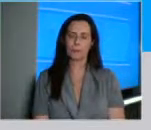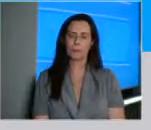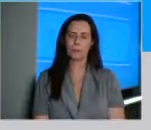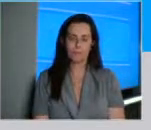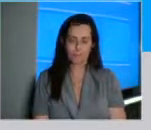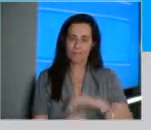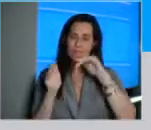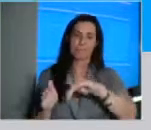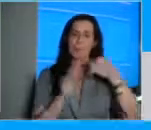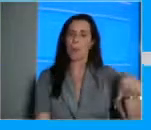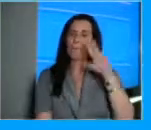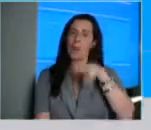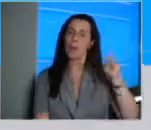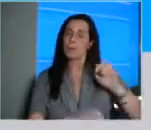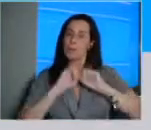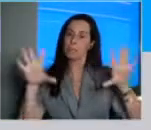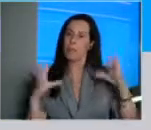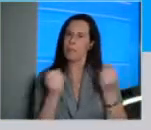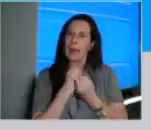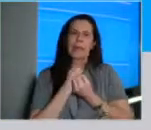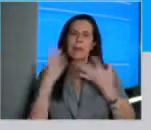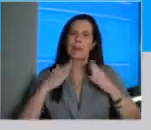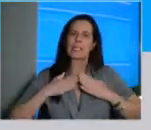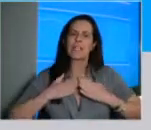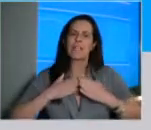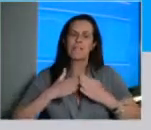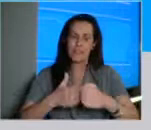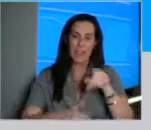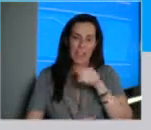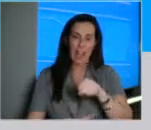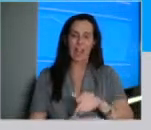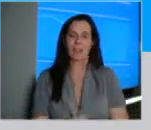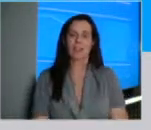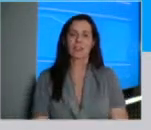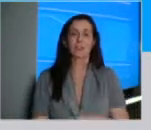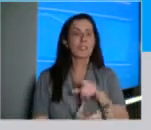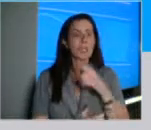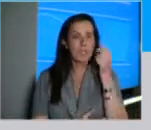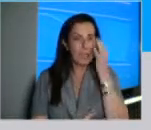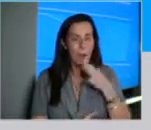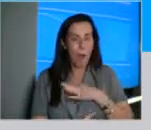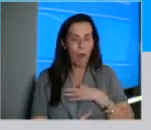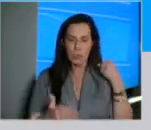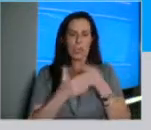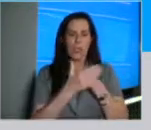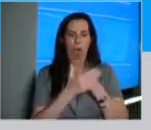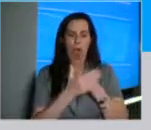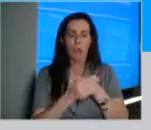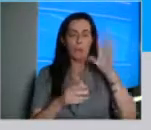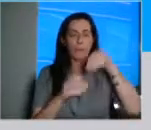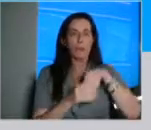וכלי תקשורת בנורווגיה פרסמו תמונות מדהימות מתוך ספינת התענוגות וייקינג סקאי, ששימו לב, נתקעה בים כשעל